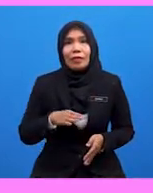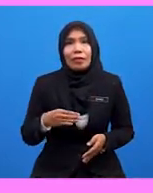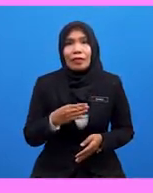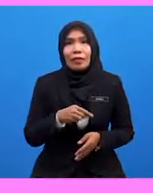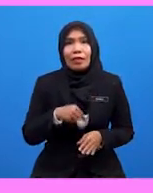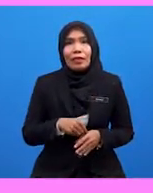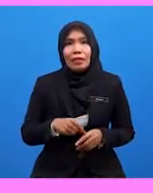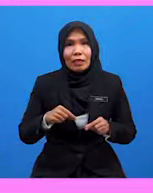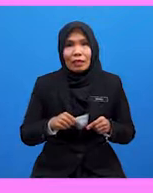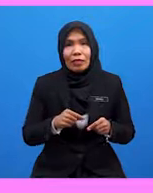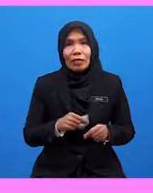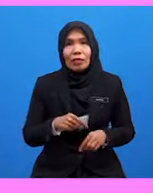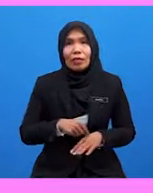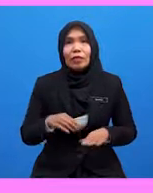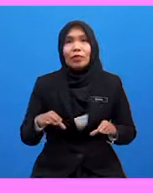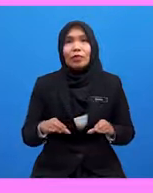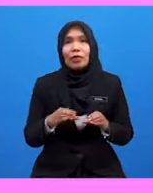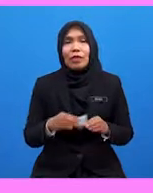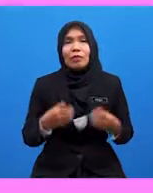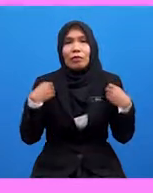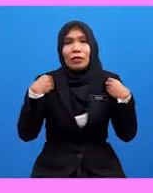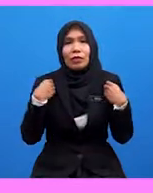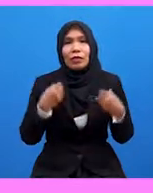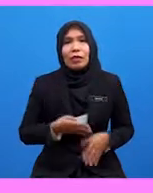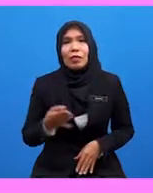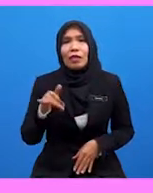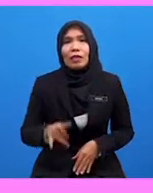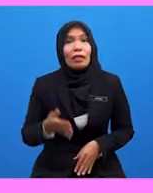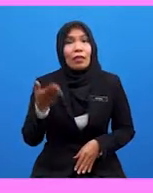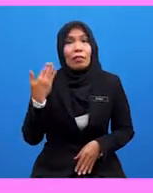usah dikenang, bukalah sahaja lembaran baru.